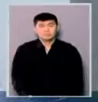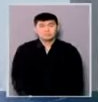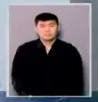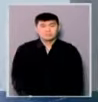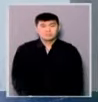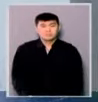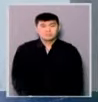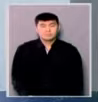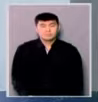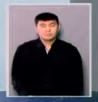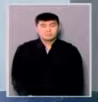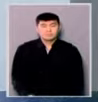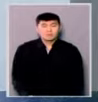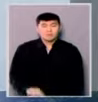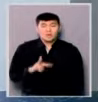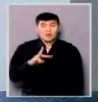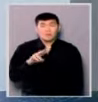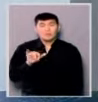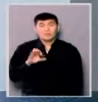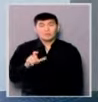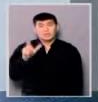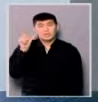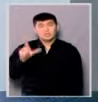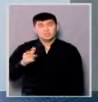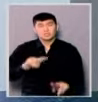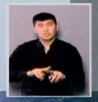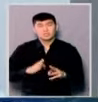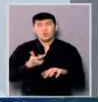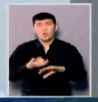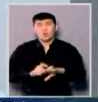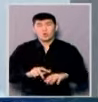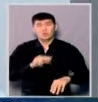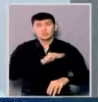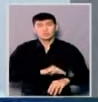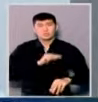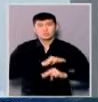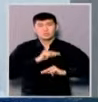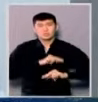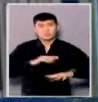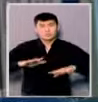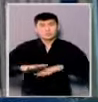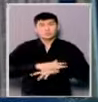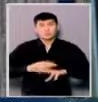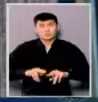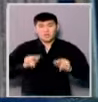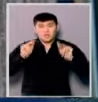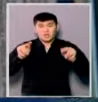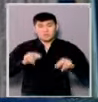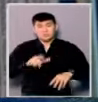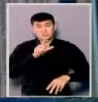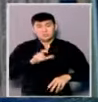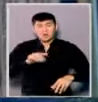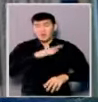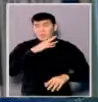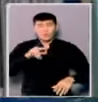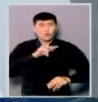Муфтах Диарович Агамс. Муфтах Диярулы – человек, который очень активно трудился во благо народа. Как настоящий гражданин, он